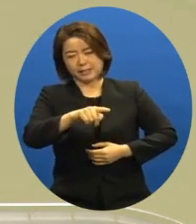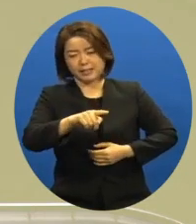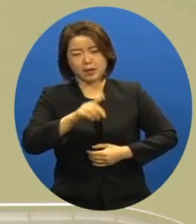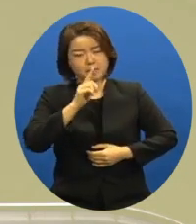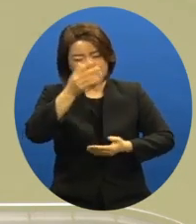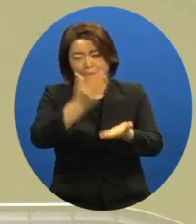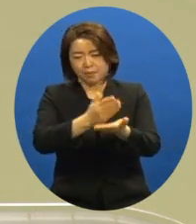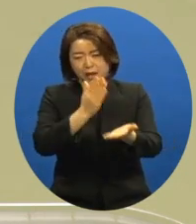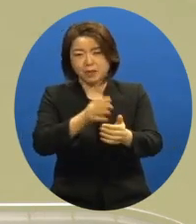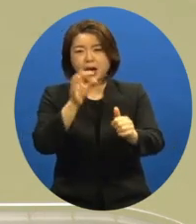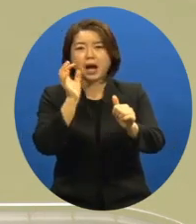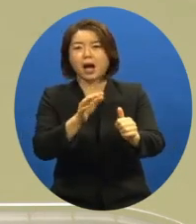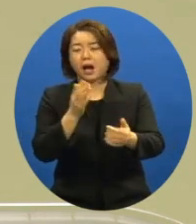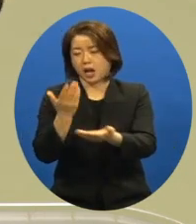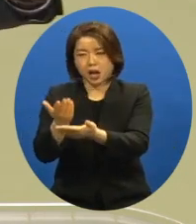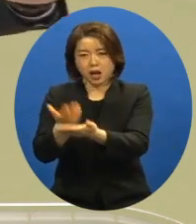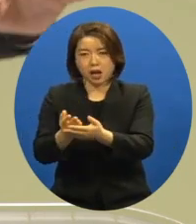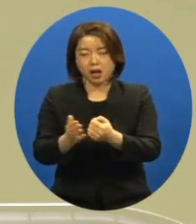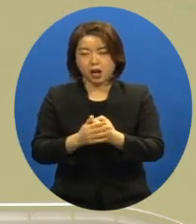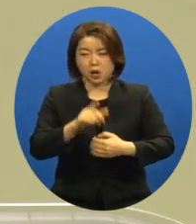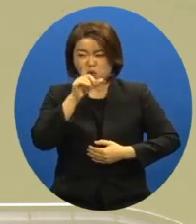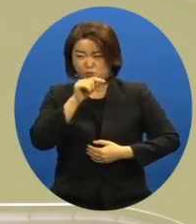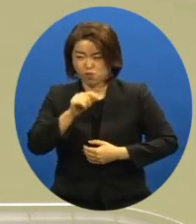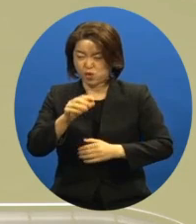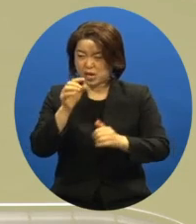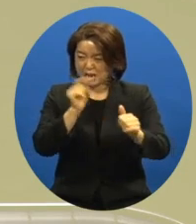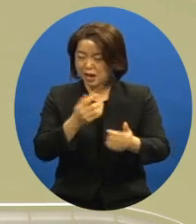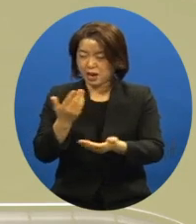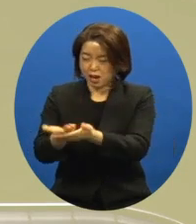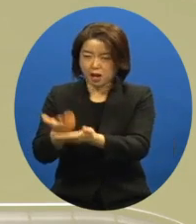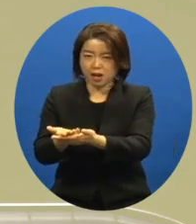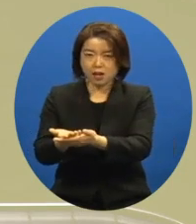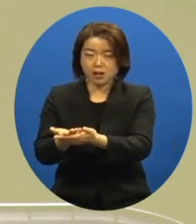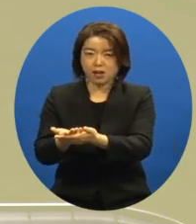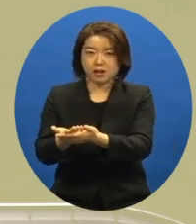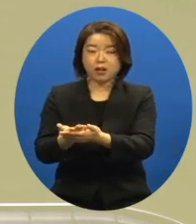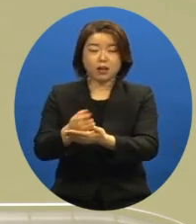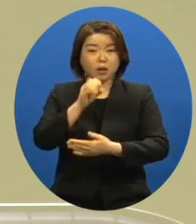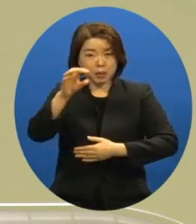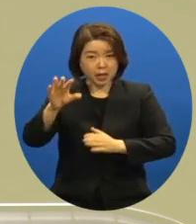하세요. 제자들 좀 입 좀 다물게 하세요. 그랬을 때